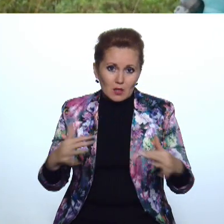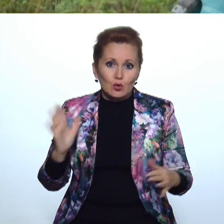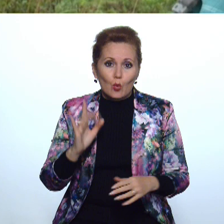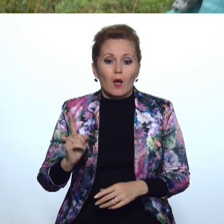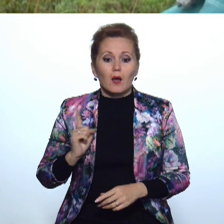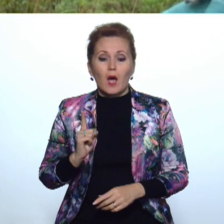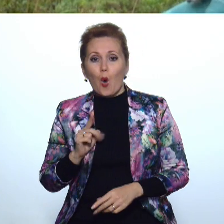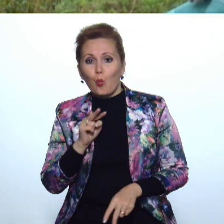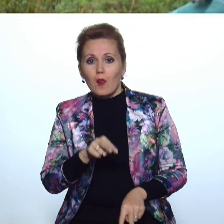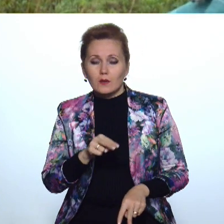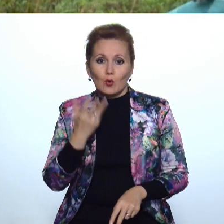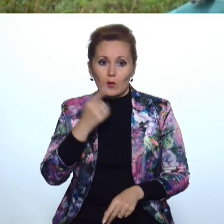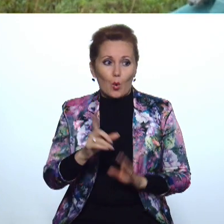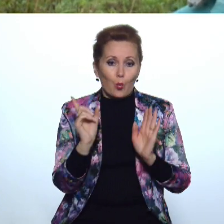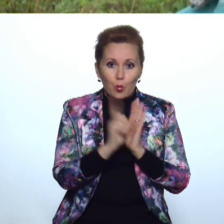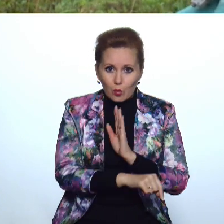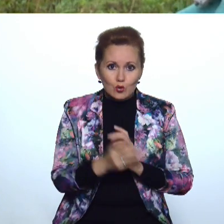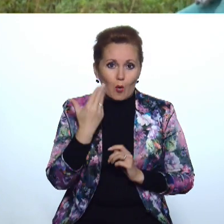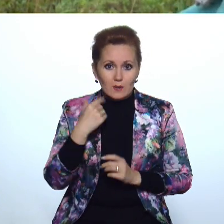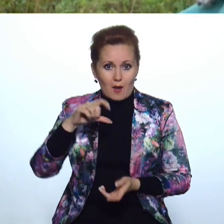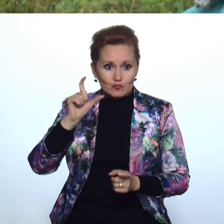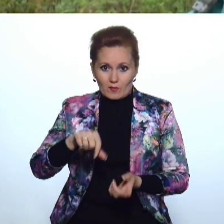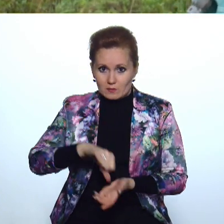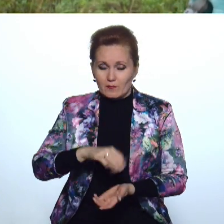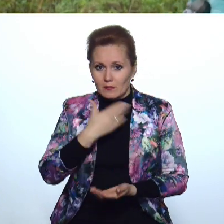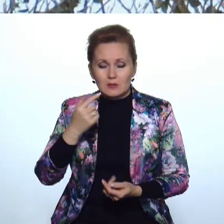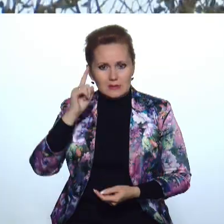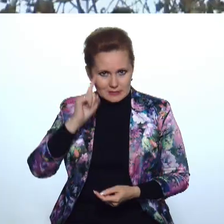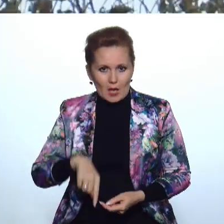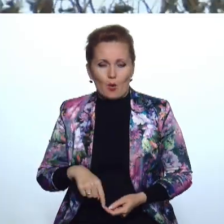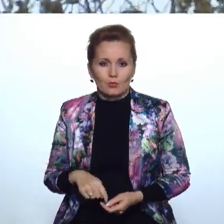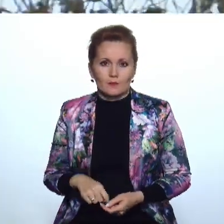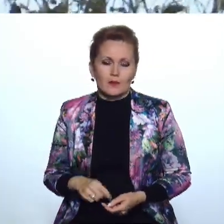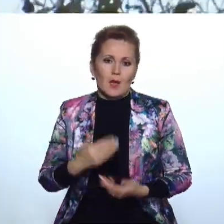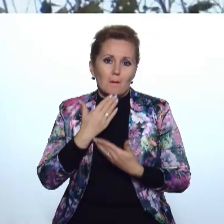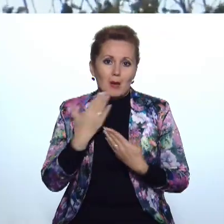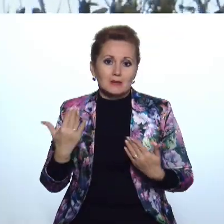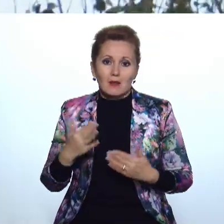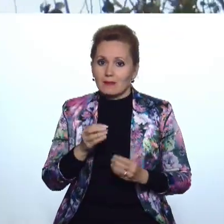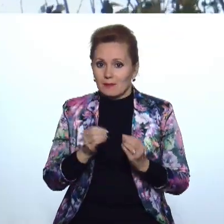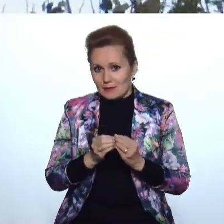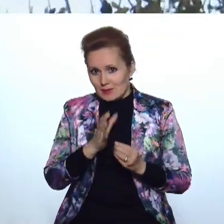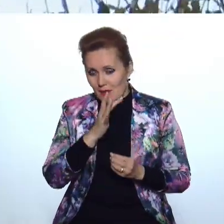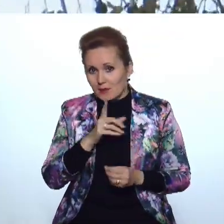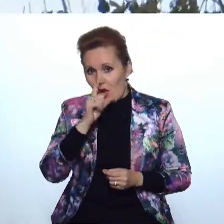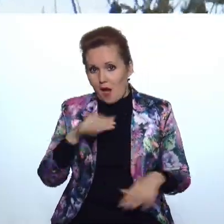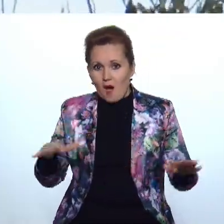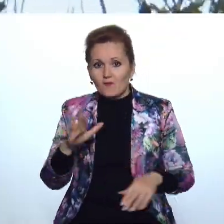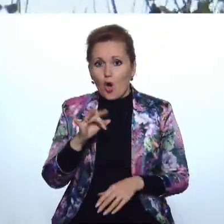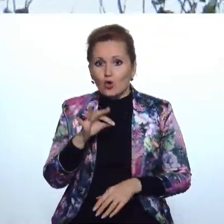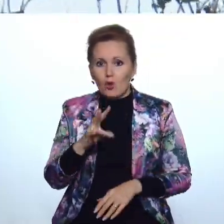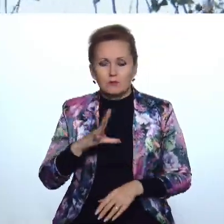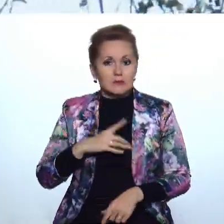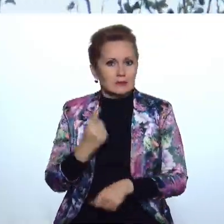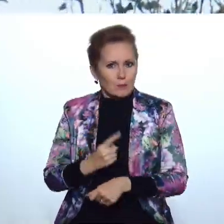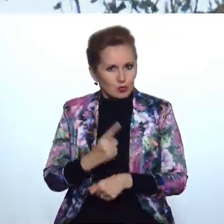они караулят, когда ты уходишь, когда тебя нет. Они знают это когда. Последние лет 10 на ворон в Удмуртии охотиться